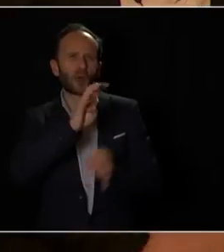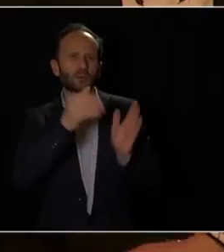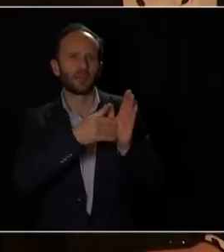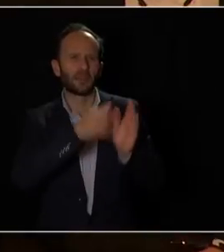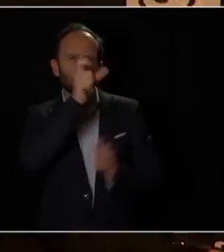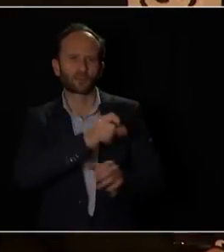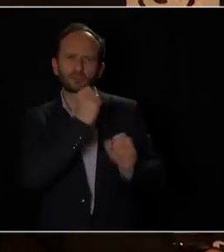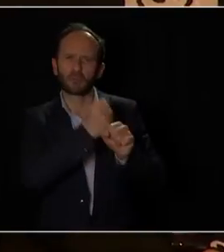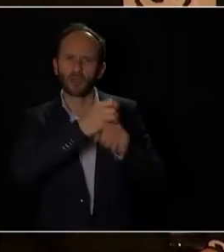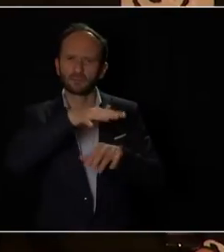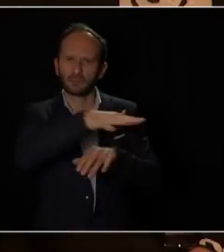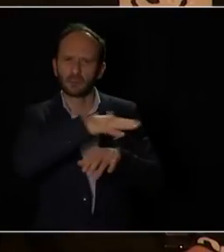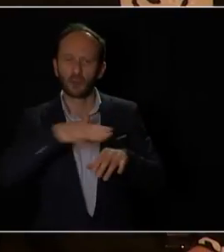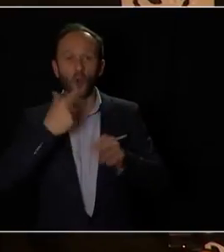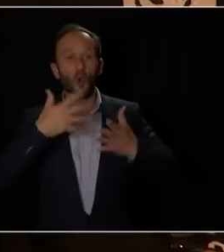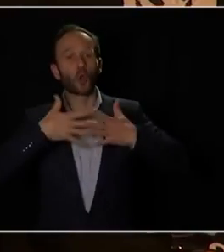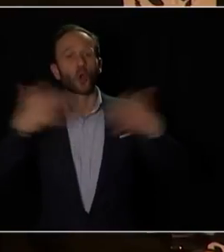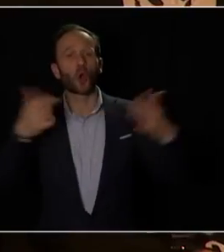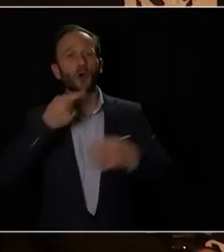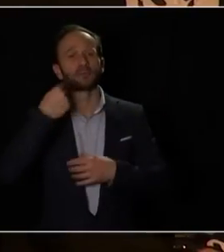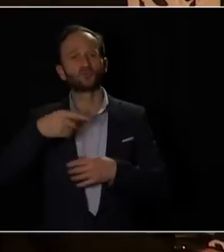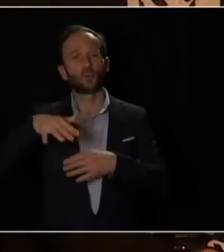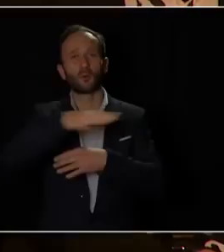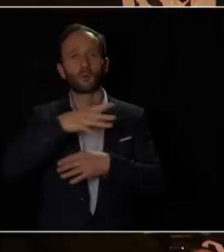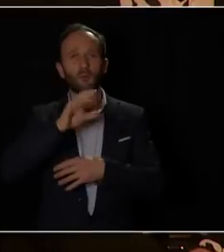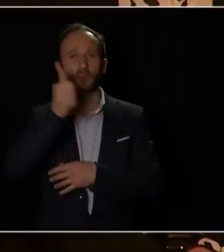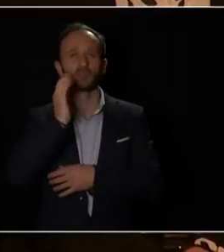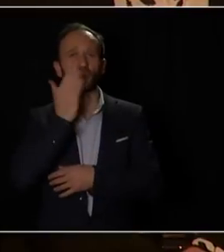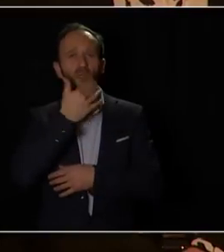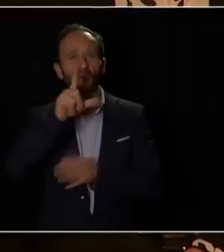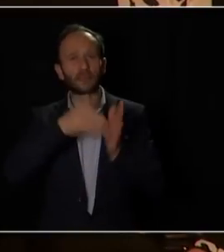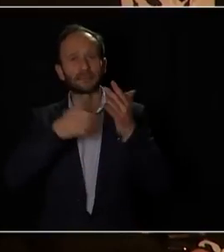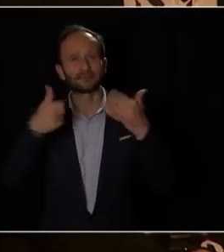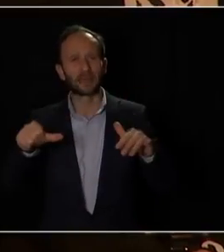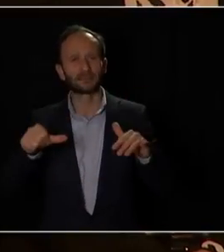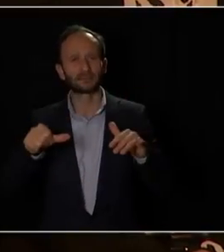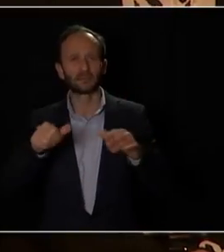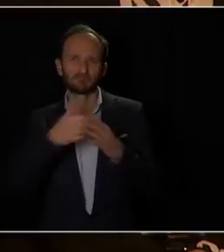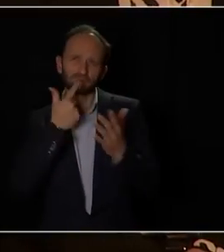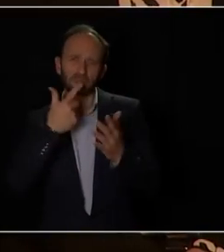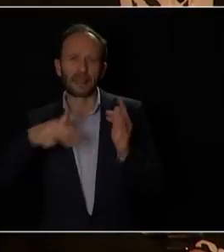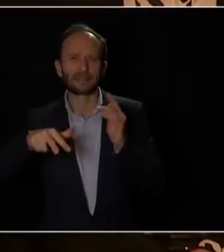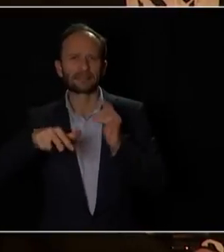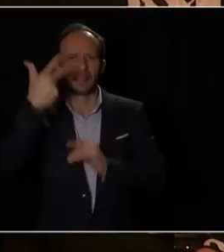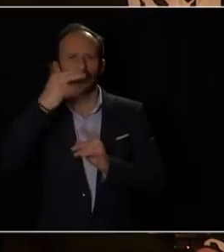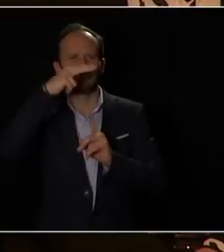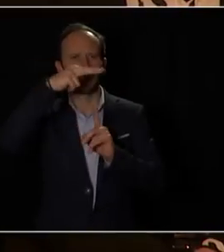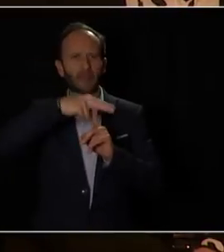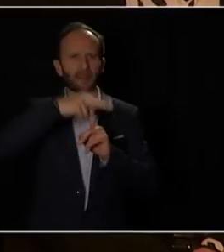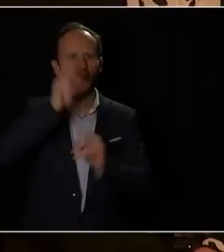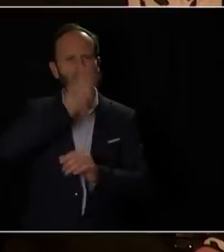Le Grand Dijon est devenu, le 1er janvier 2016, l'une des 13 capitales régionales